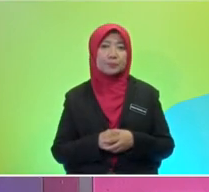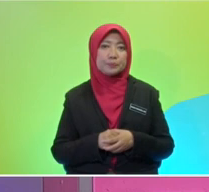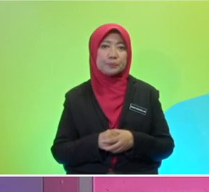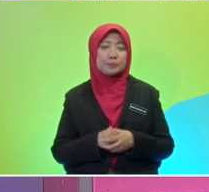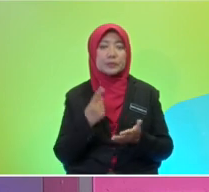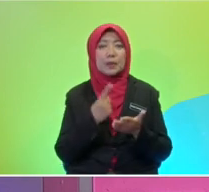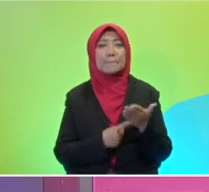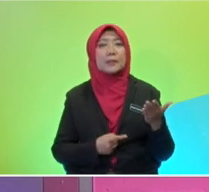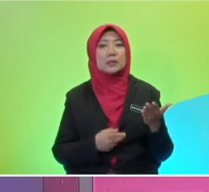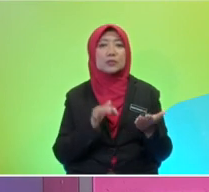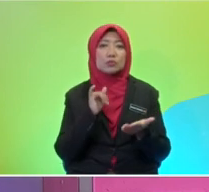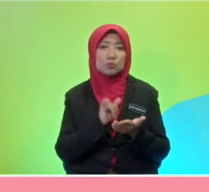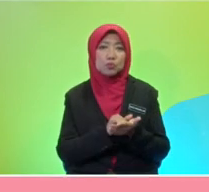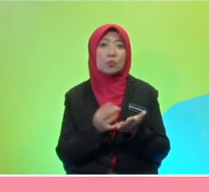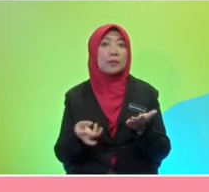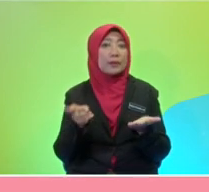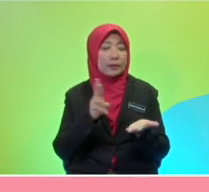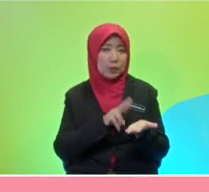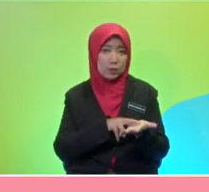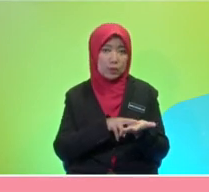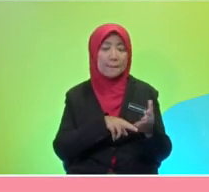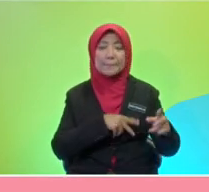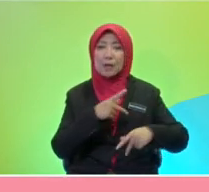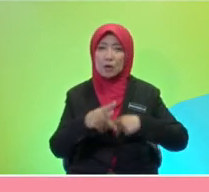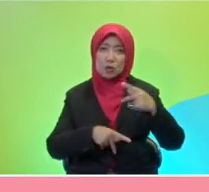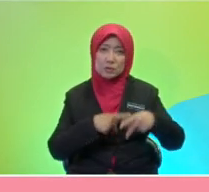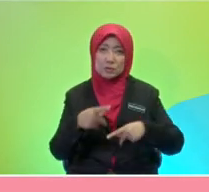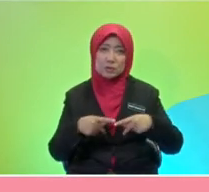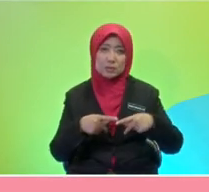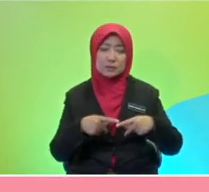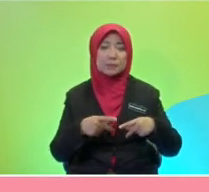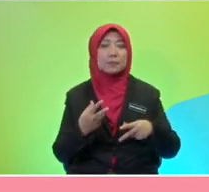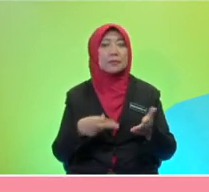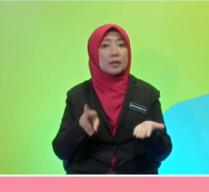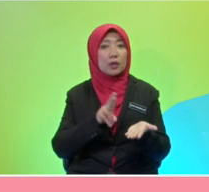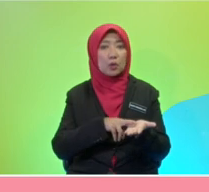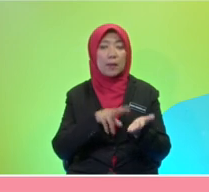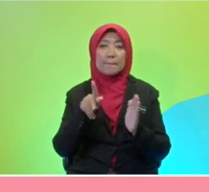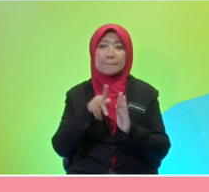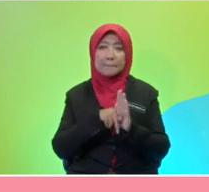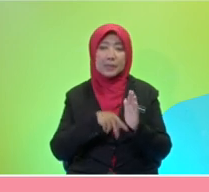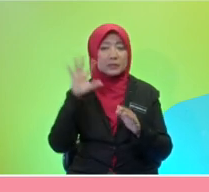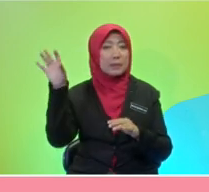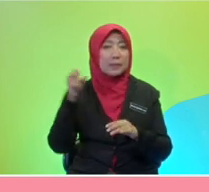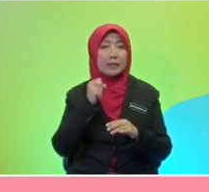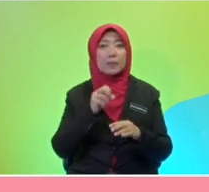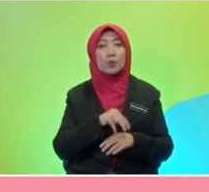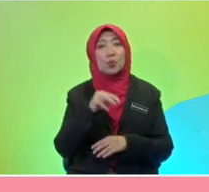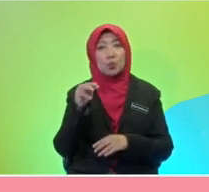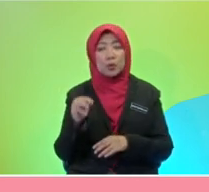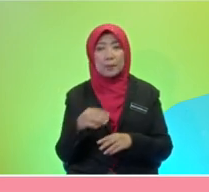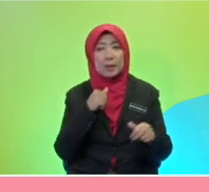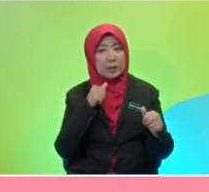sebenarnya Oke perekodan adalah proses merecord pencapaian murid berdasarkan tahap penguasa yang telah